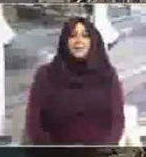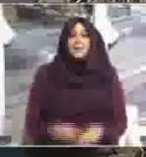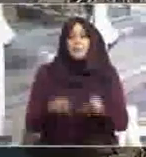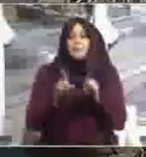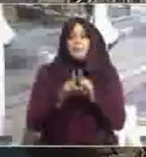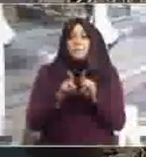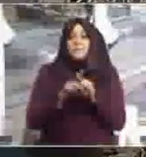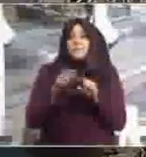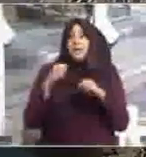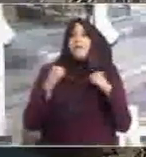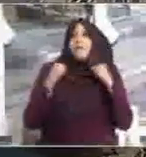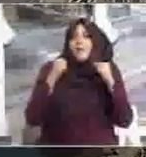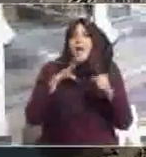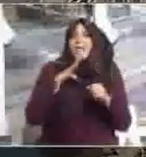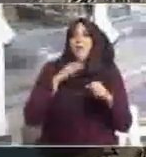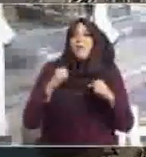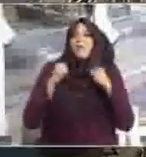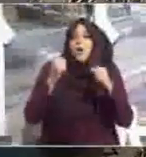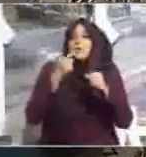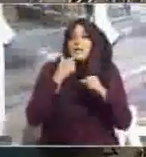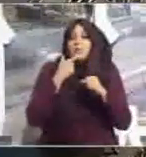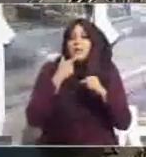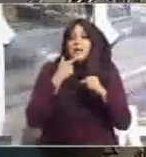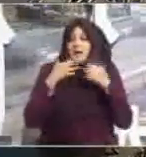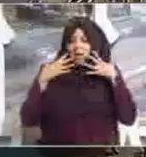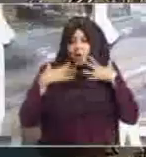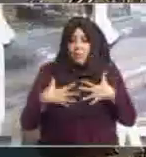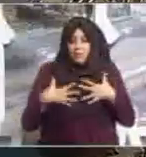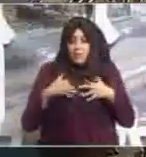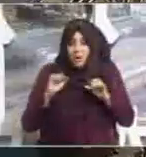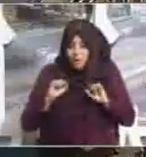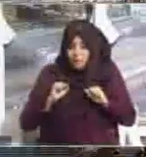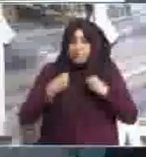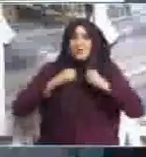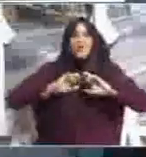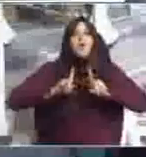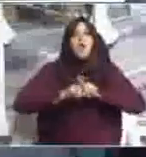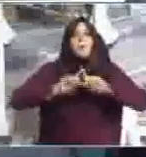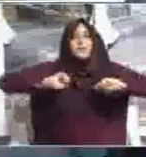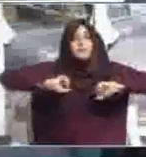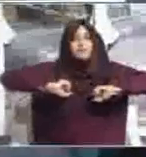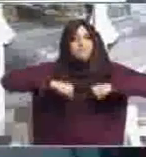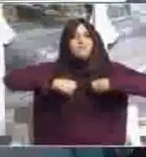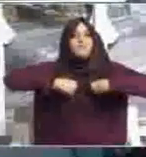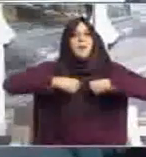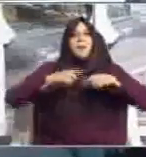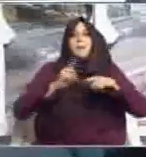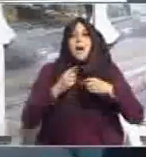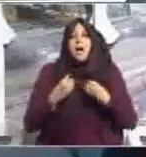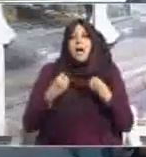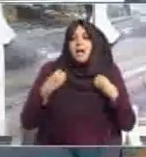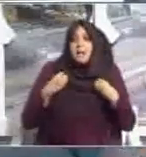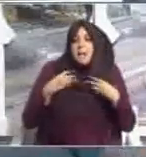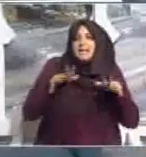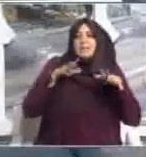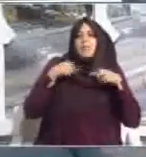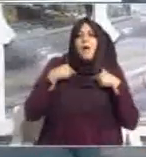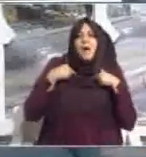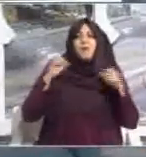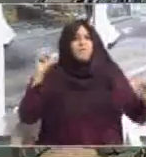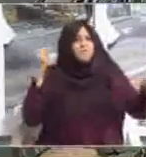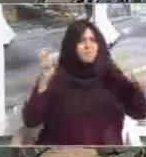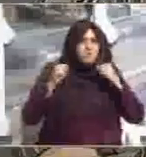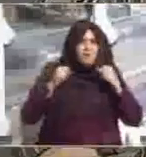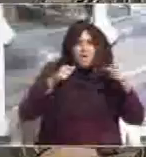هو ان يتحكم في نفسه فيضعها موضع ما يقتضي العقل بالضبط والحكمه بالضبط والمنطق